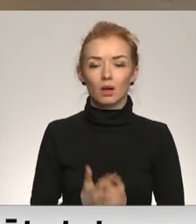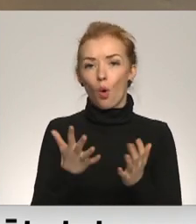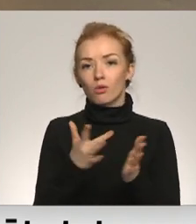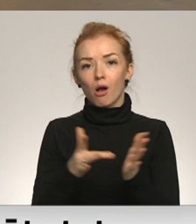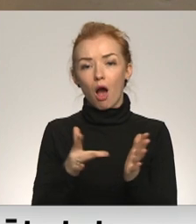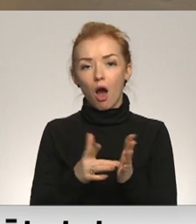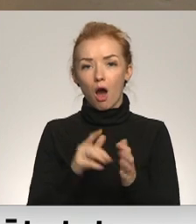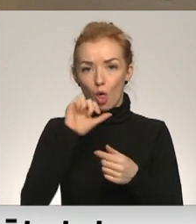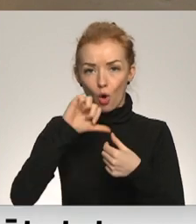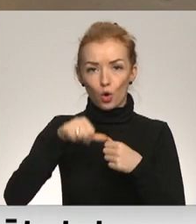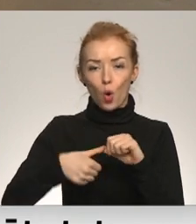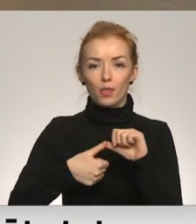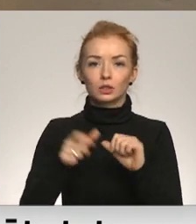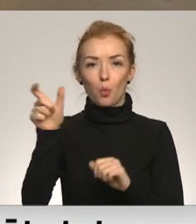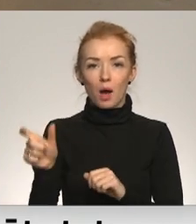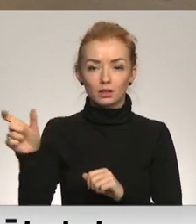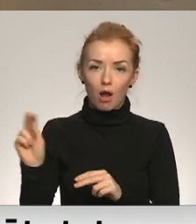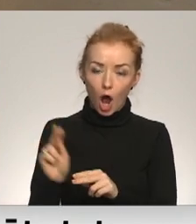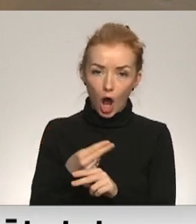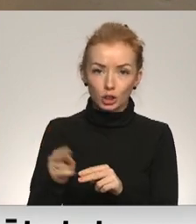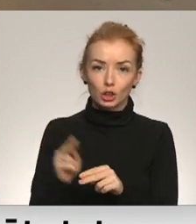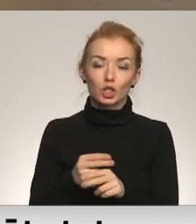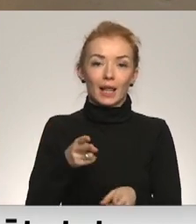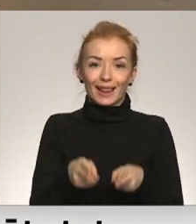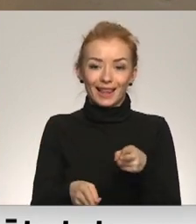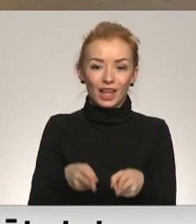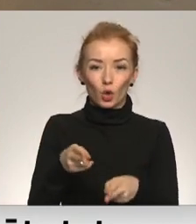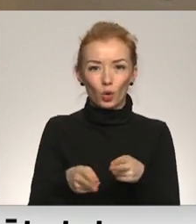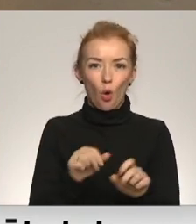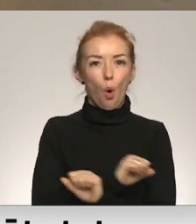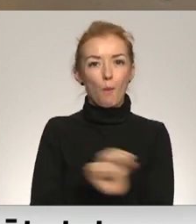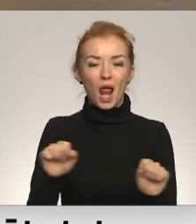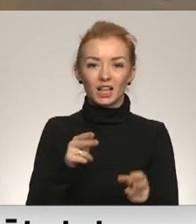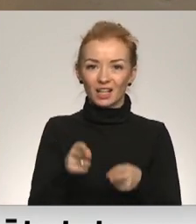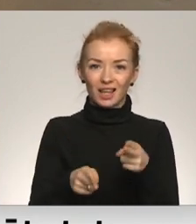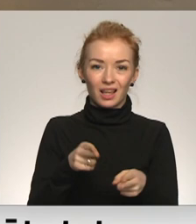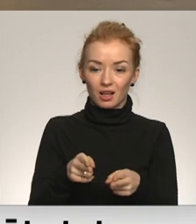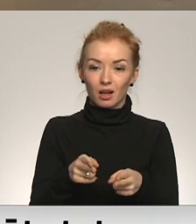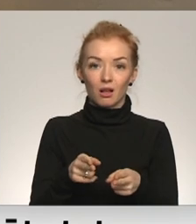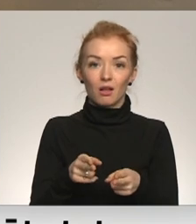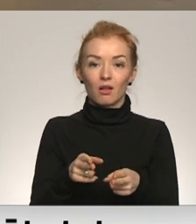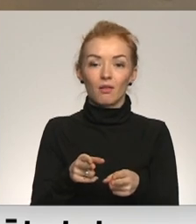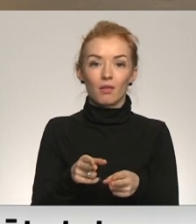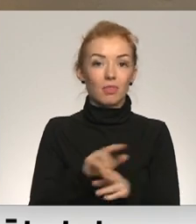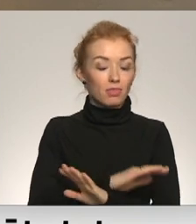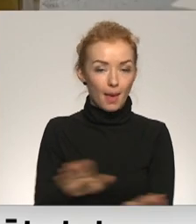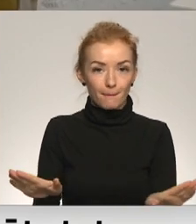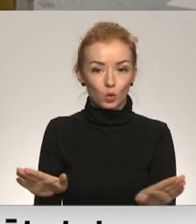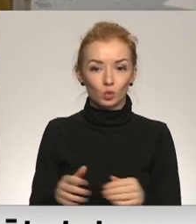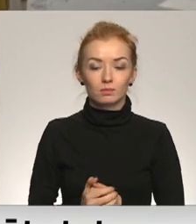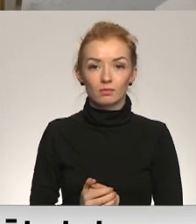hronisku pacientu ārstašanu, kirurgija, kā tāda operatīva kirurgija vieta, viņi praktiski